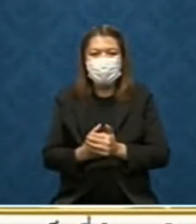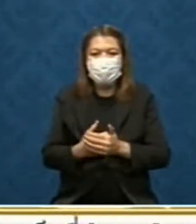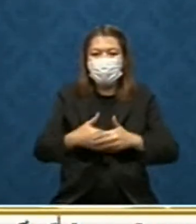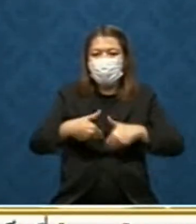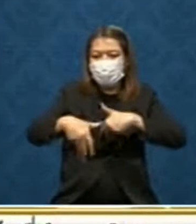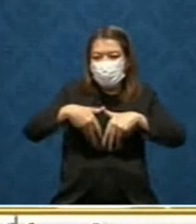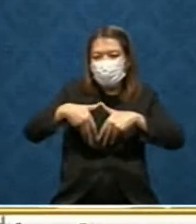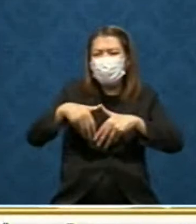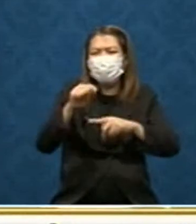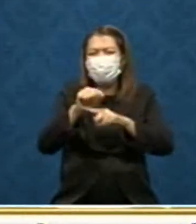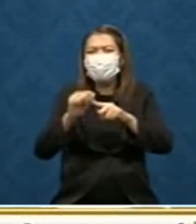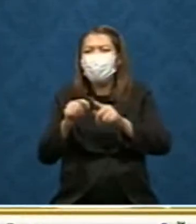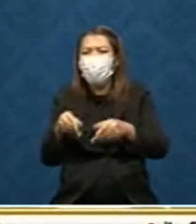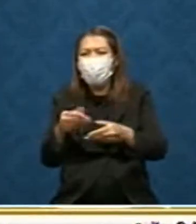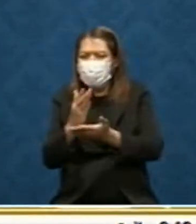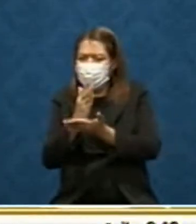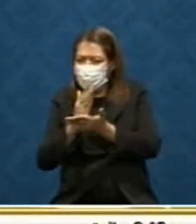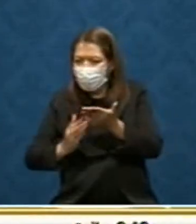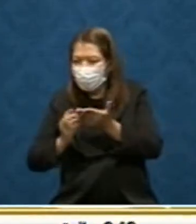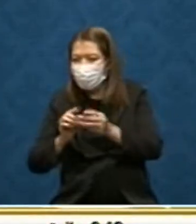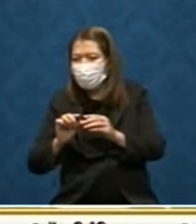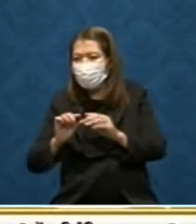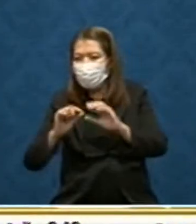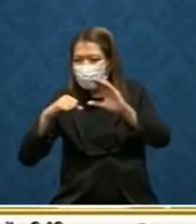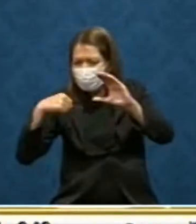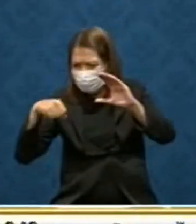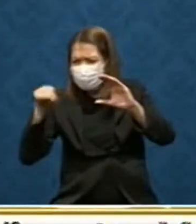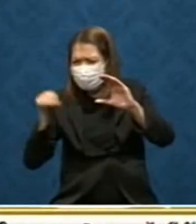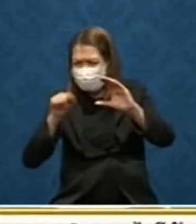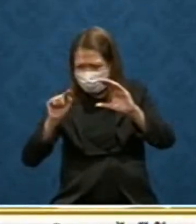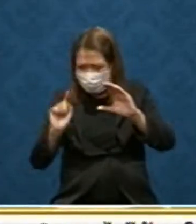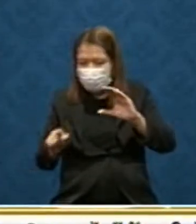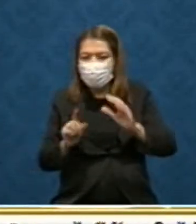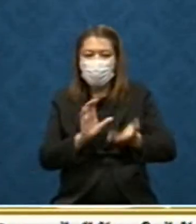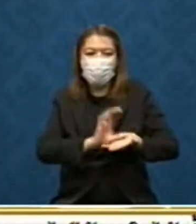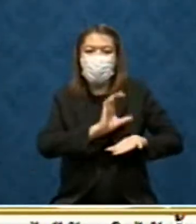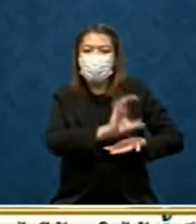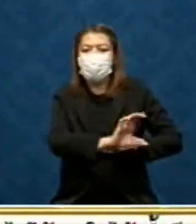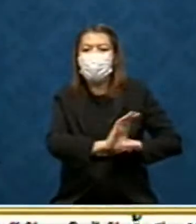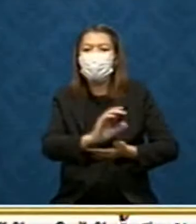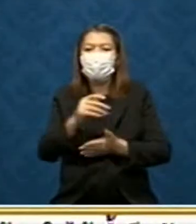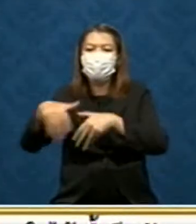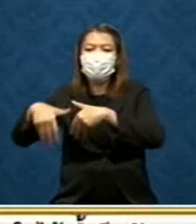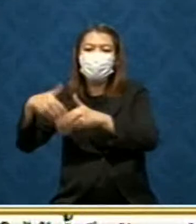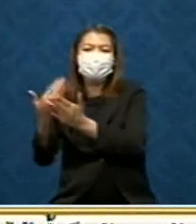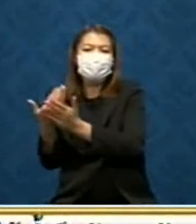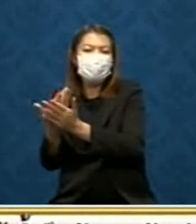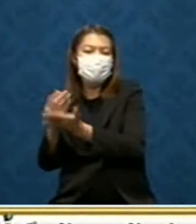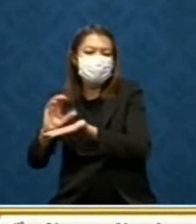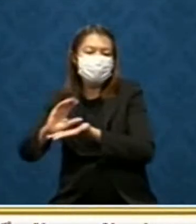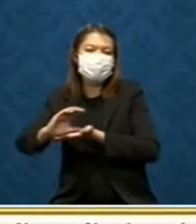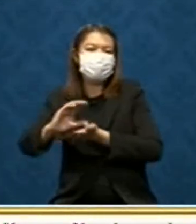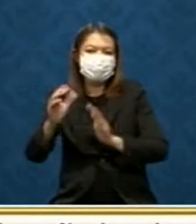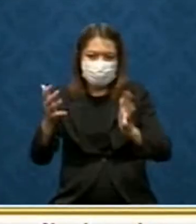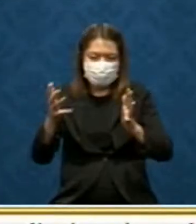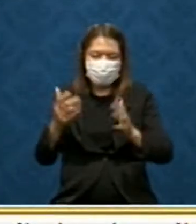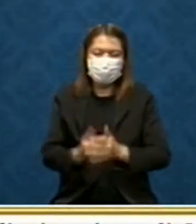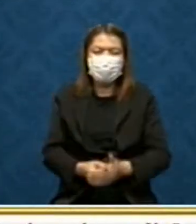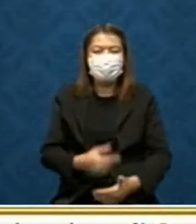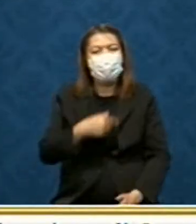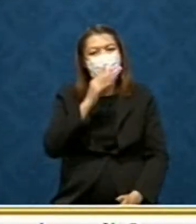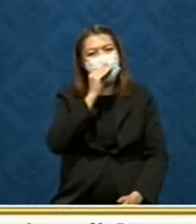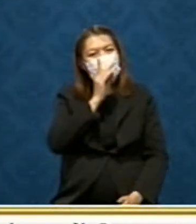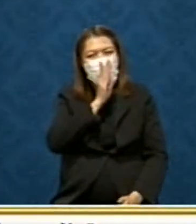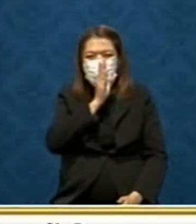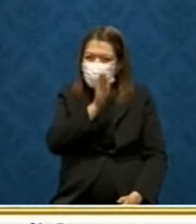10%ริงทำไม เพราะมัลงทุนเยอะ ชาวบ้านไม่มีตังเหมอนทผมพูด แต่ผมดักคอ